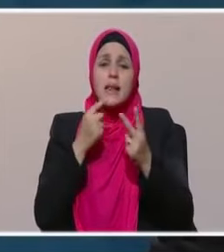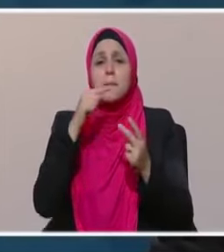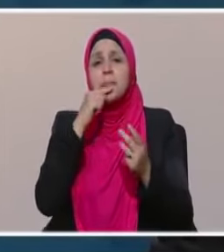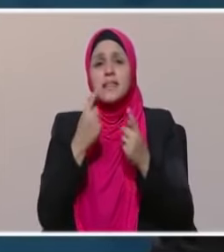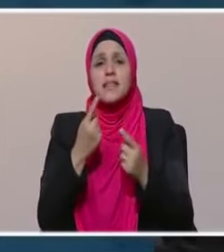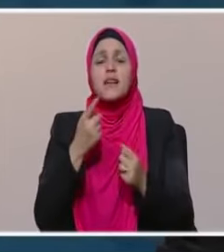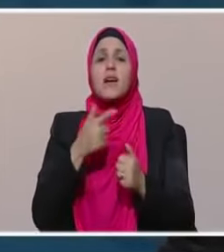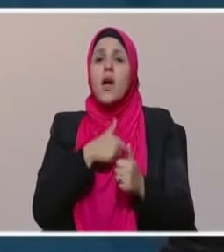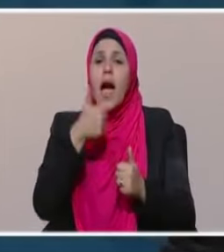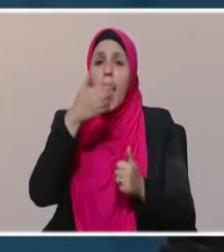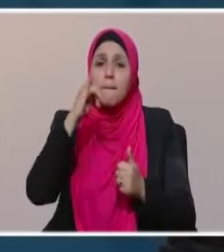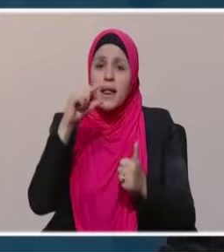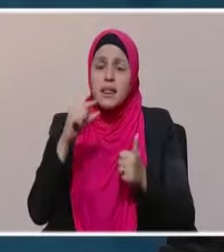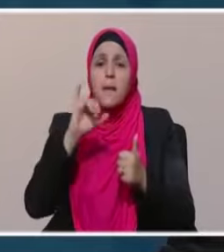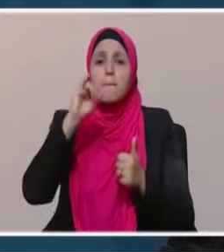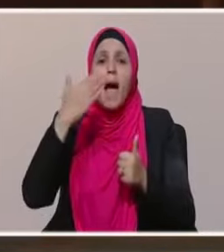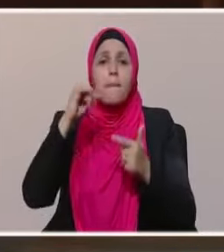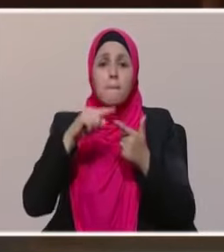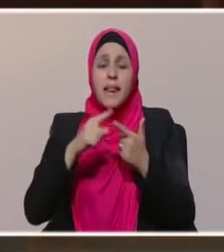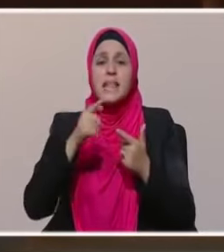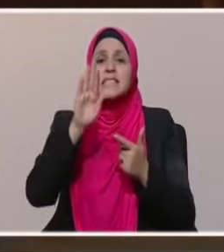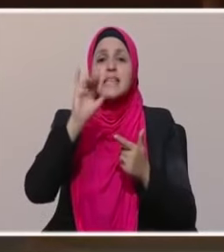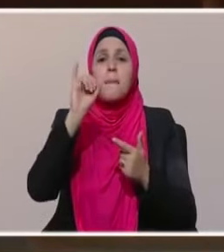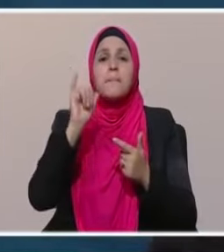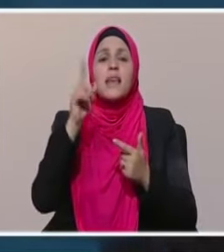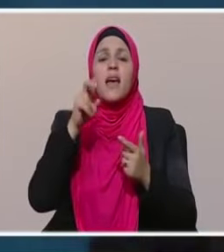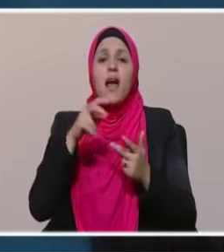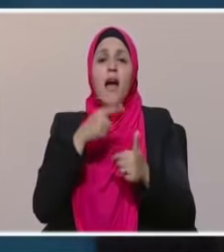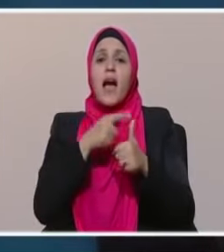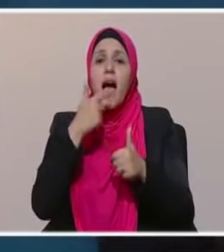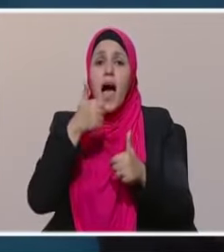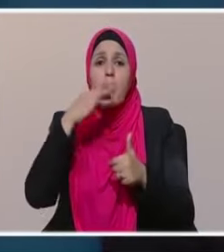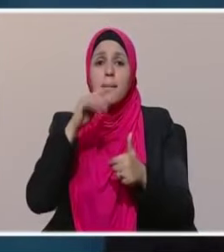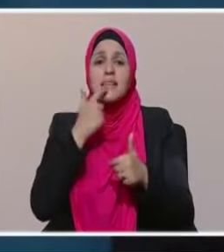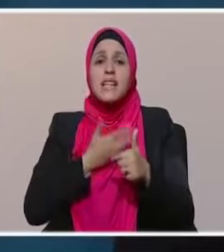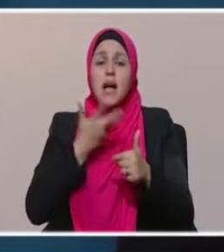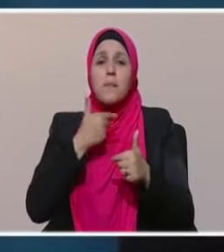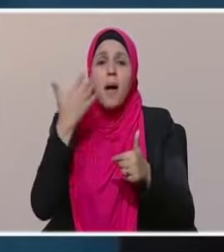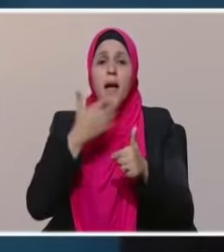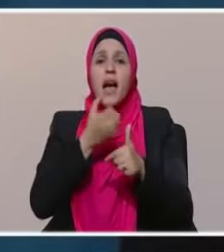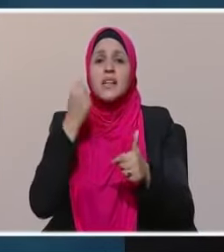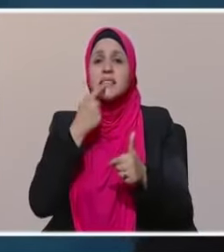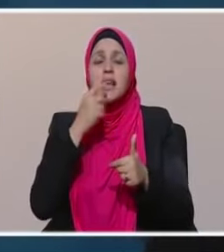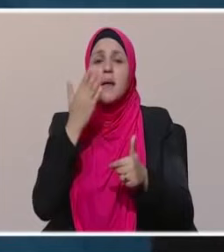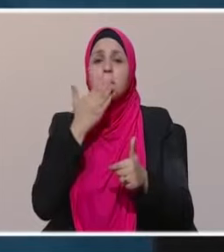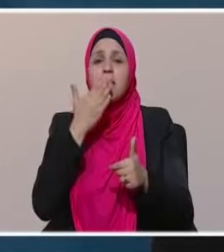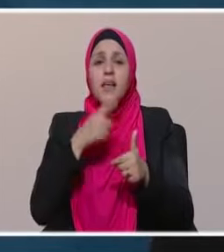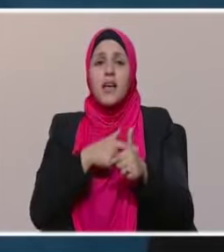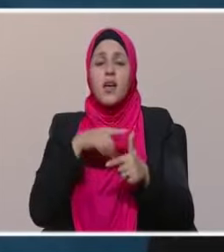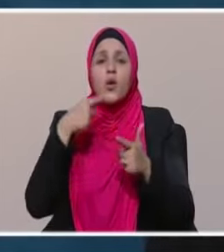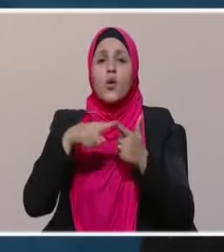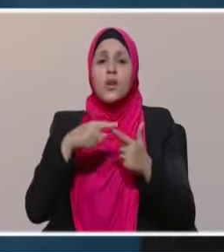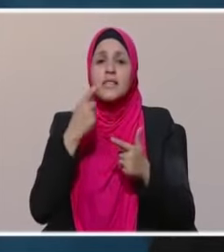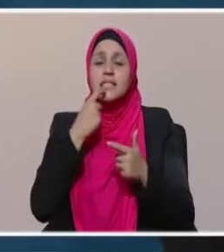مين ومين ومين؟ احمد ومحمد وسميره. احمد عنده كام سنه؟ واخد الولد كبير سن ابتدائي وسن